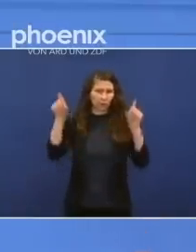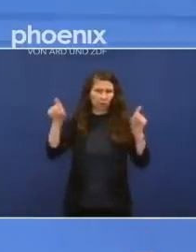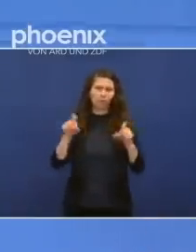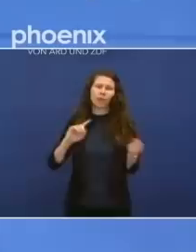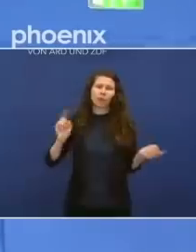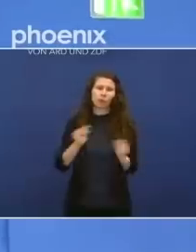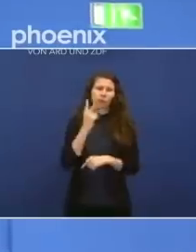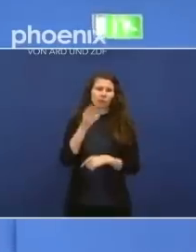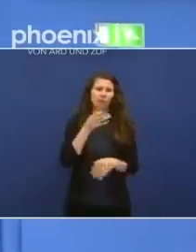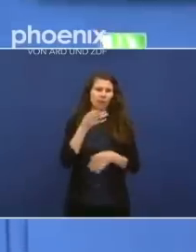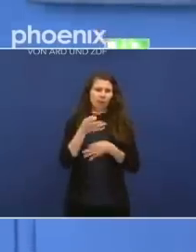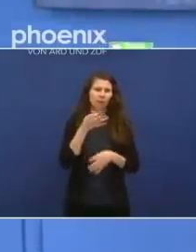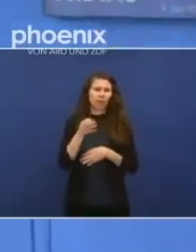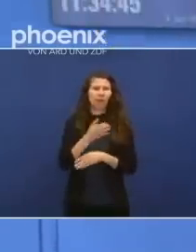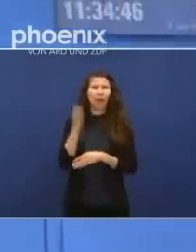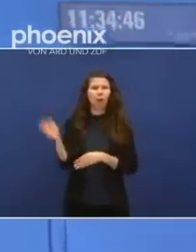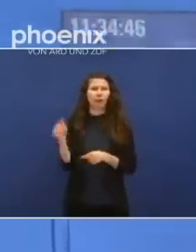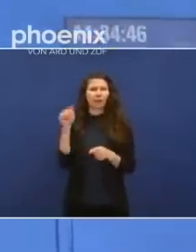Fragen